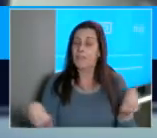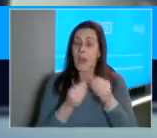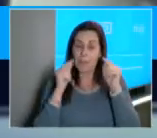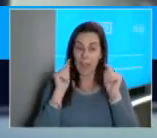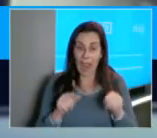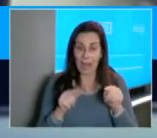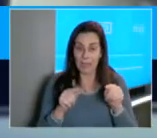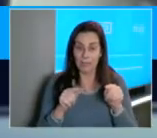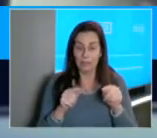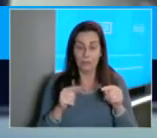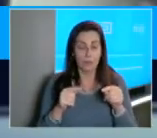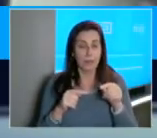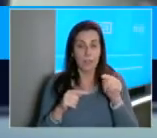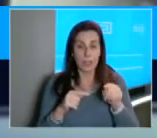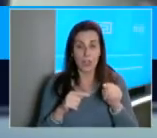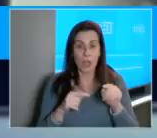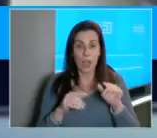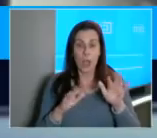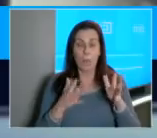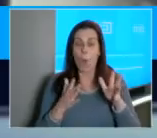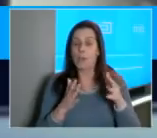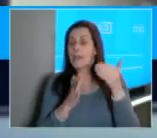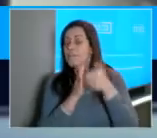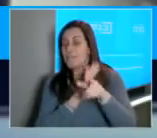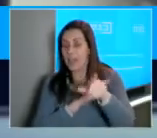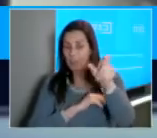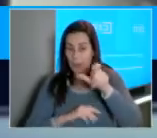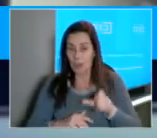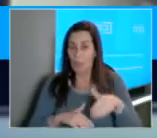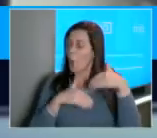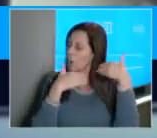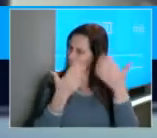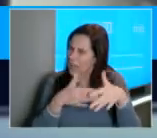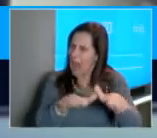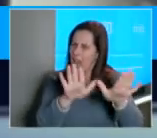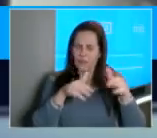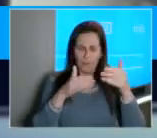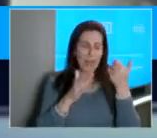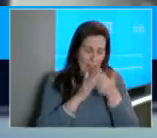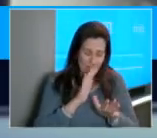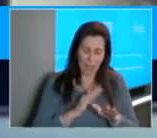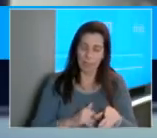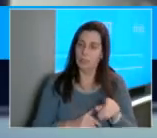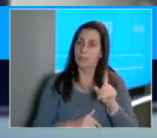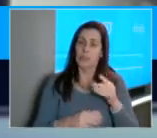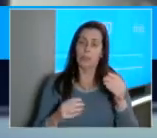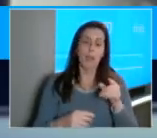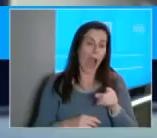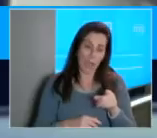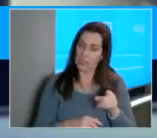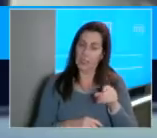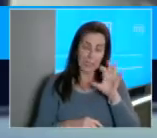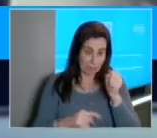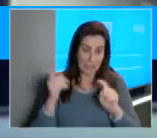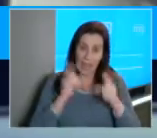מעוותות ומזעזעות של בוא נרד משם, בוא נלך משם ובוא ניתן להם את השטח ועוד כהנה וכהנה אמירות הזויות.